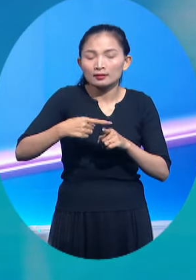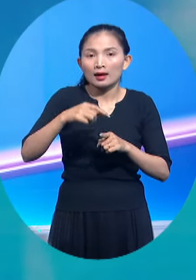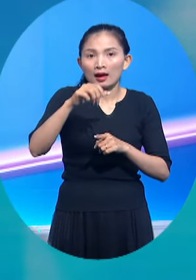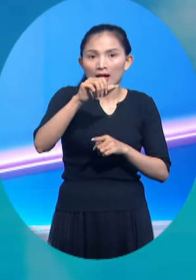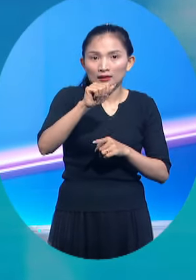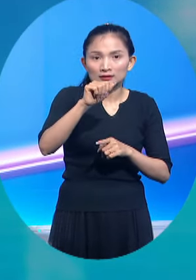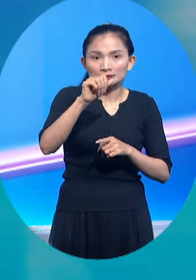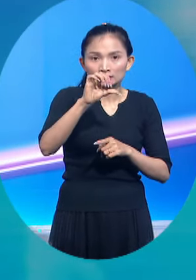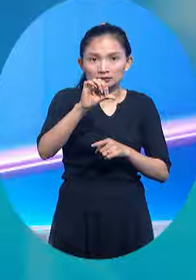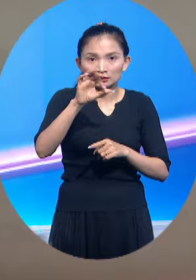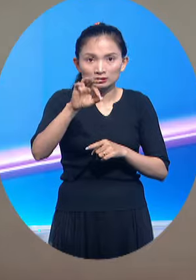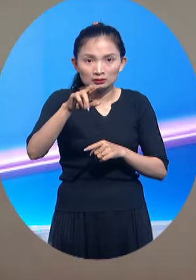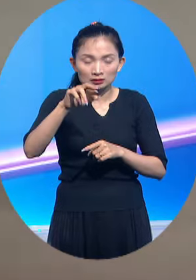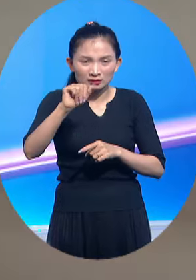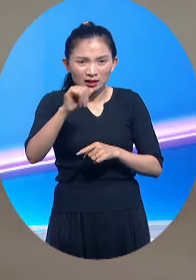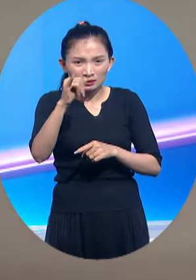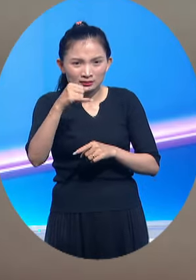thế giới.